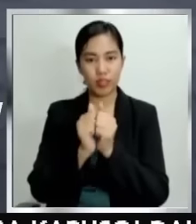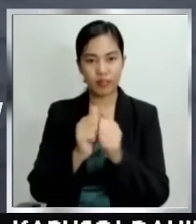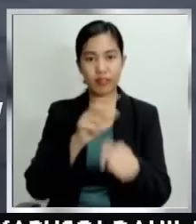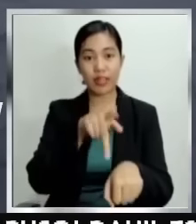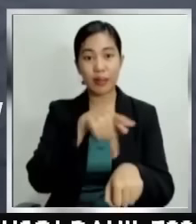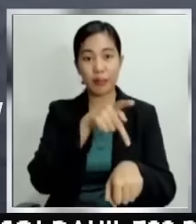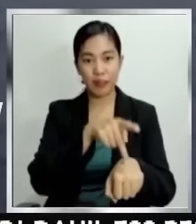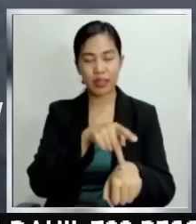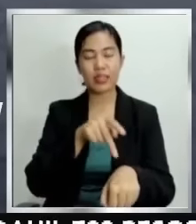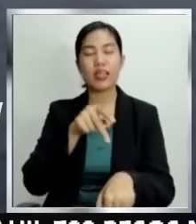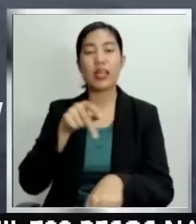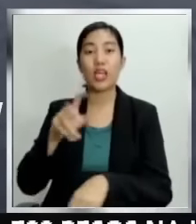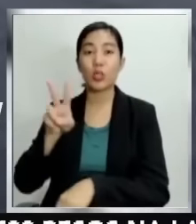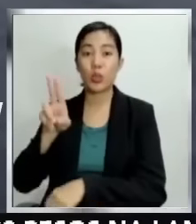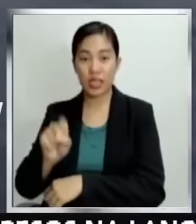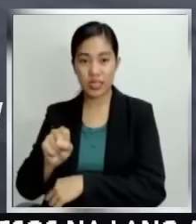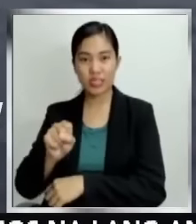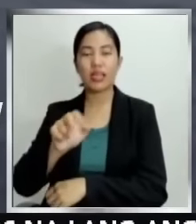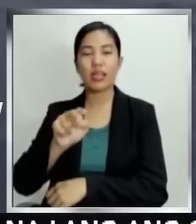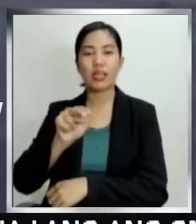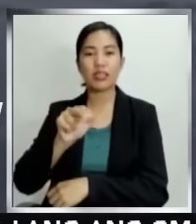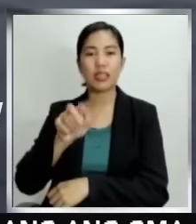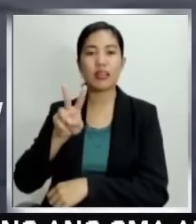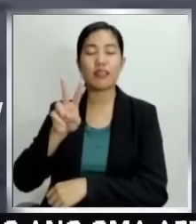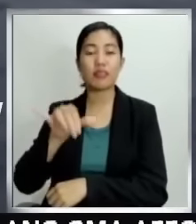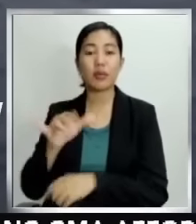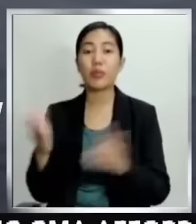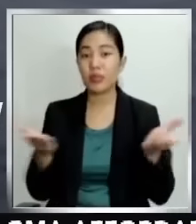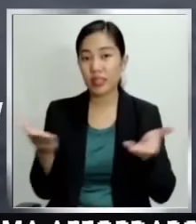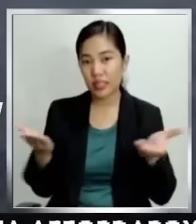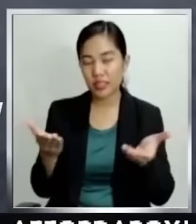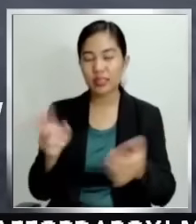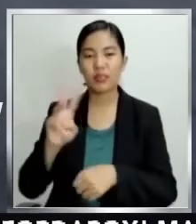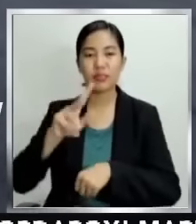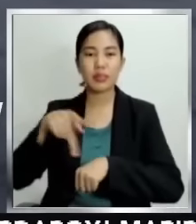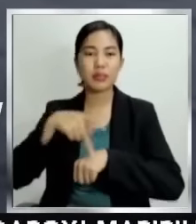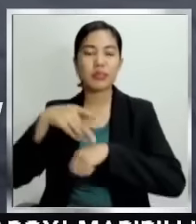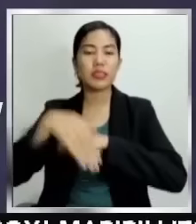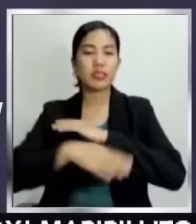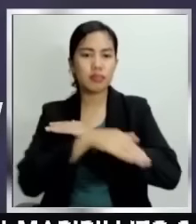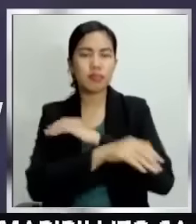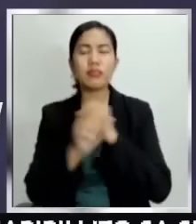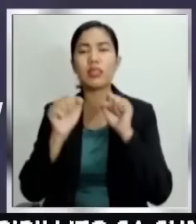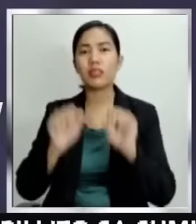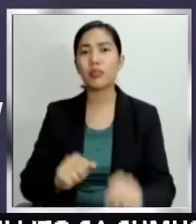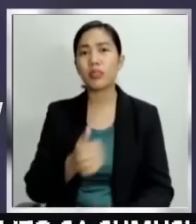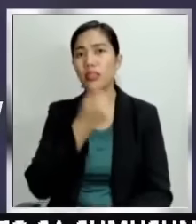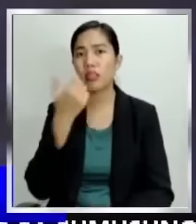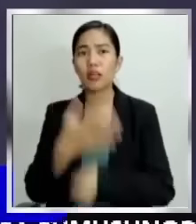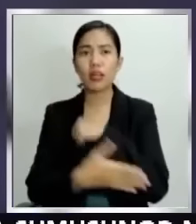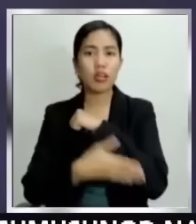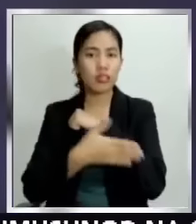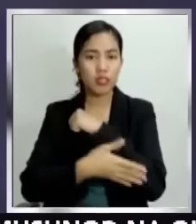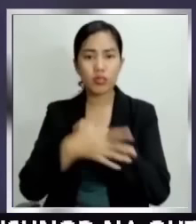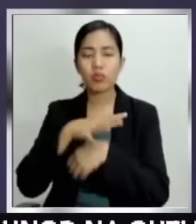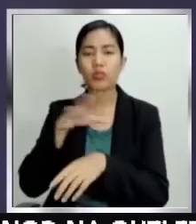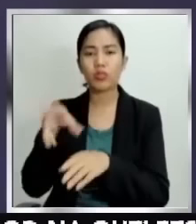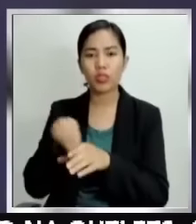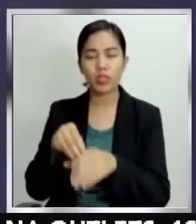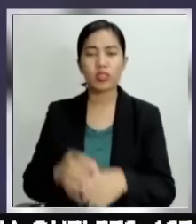West Philippine Sea. Posible rin daw na may iba pang bansa na sumali. We'll continue to do that for the long term, ultimately